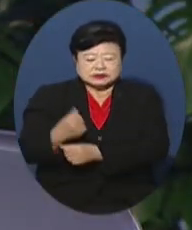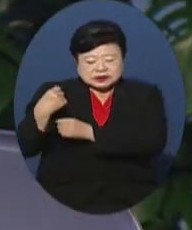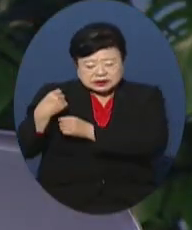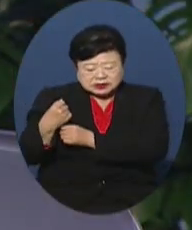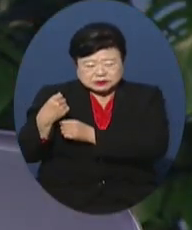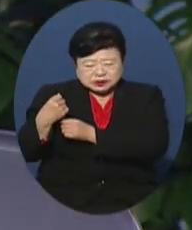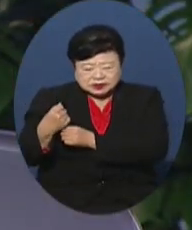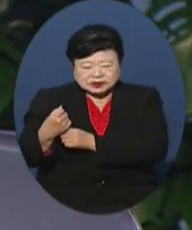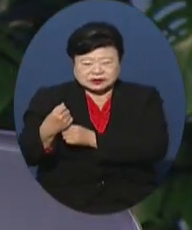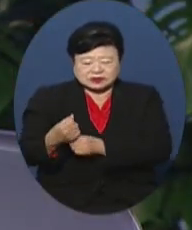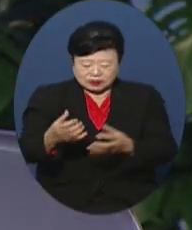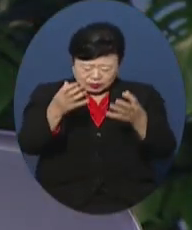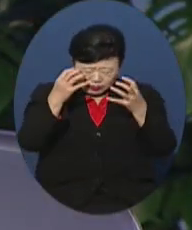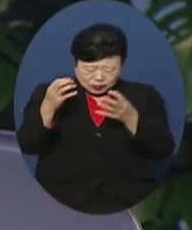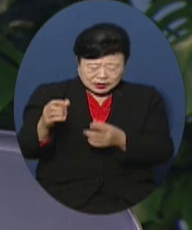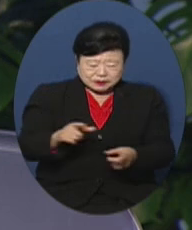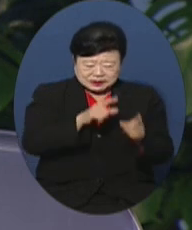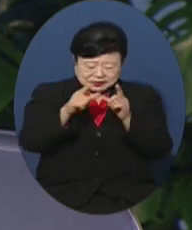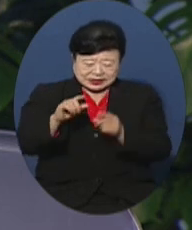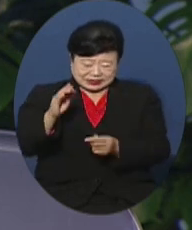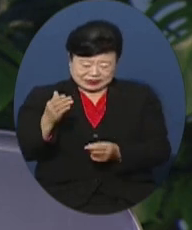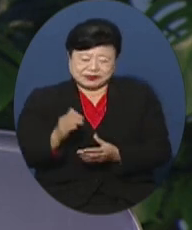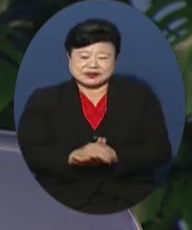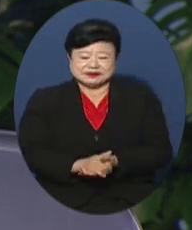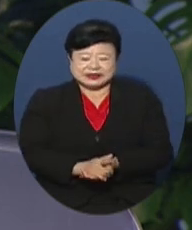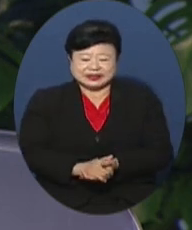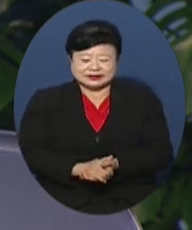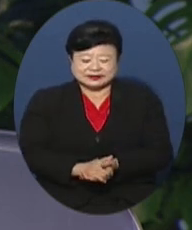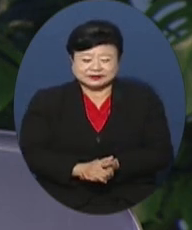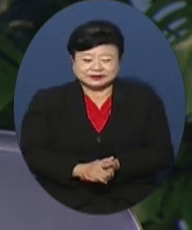짊어지고 고달픈 인생을 살고 있습니다.